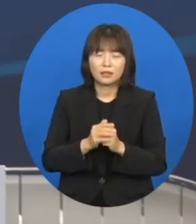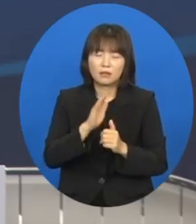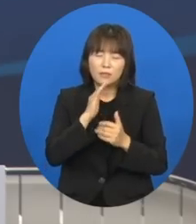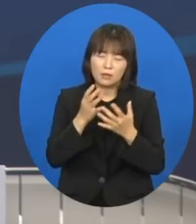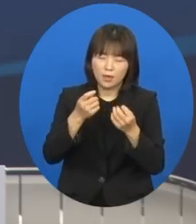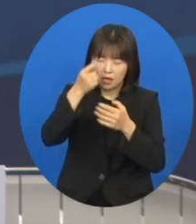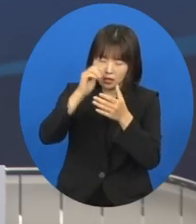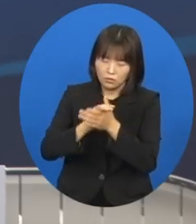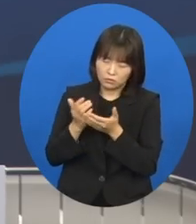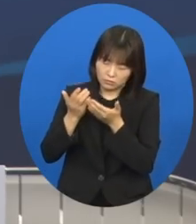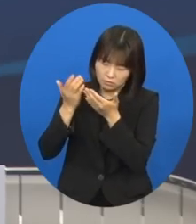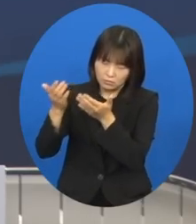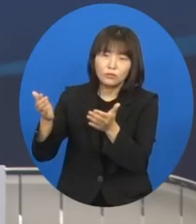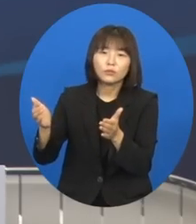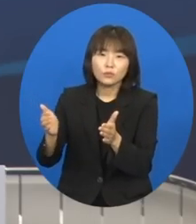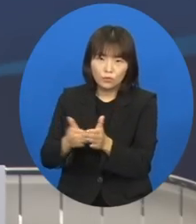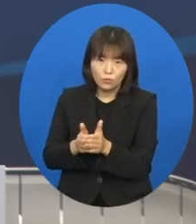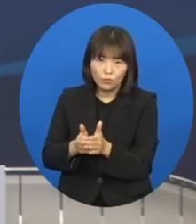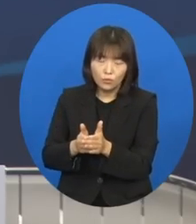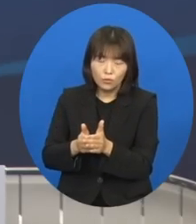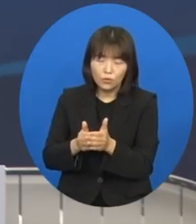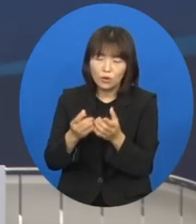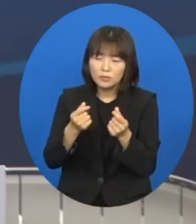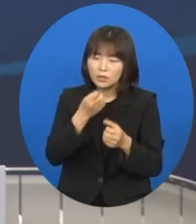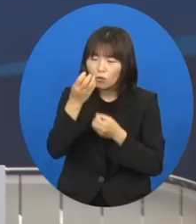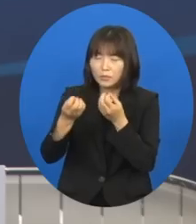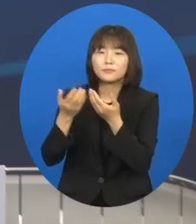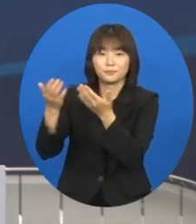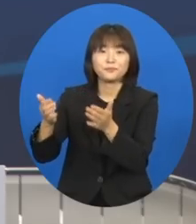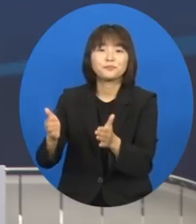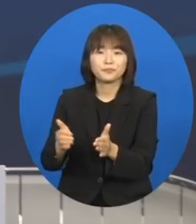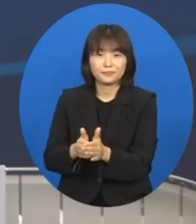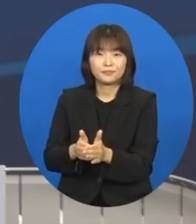하나님께 올려드리고 또 비슷한 고백을 했습니다.